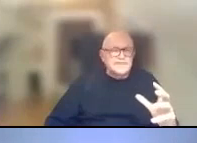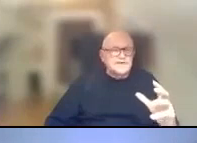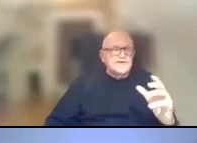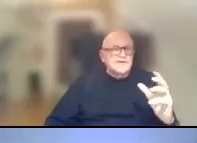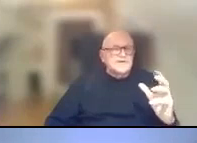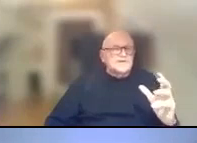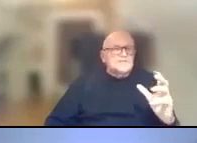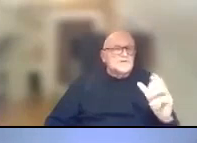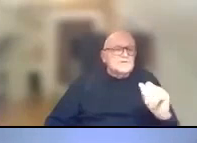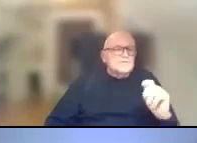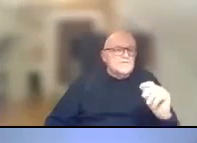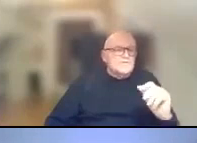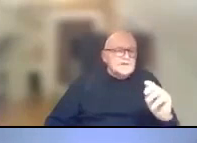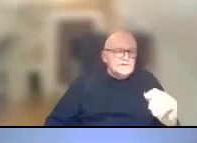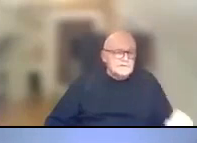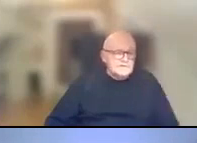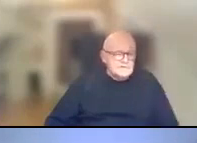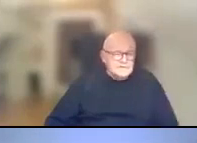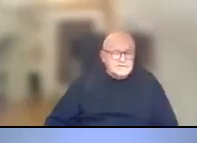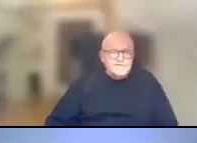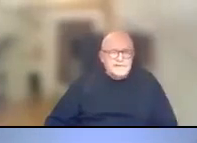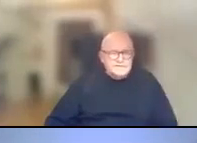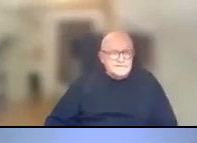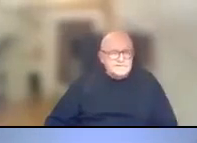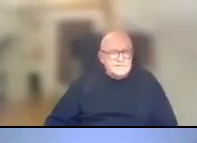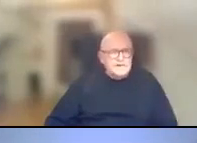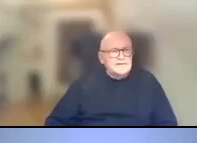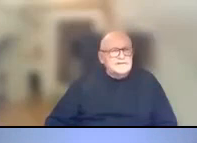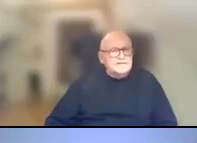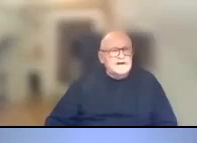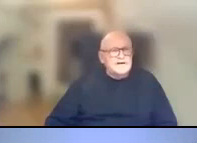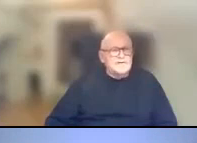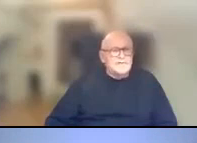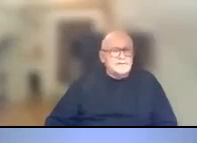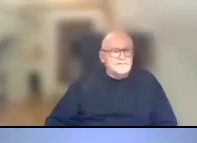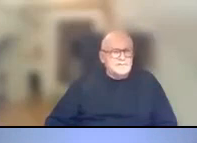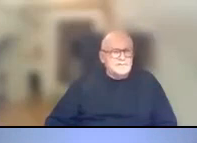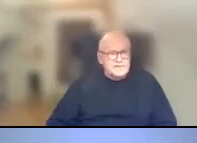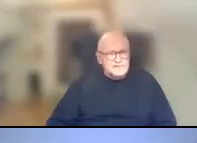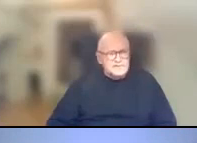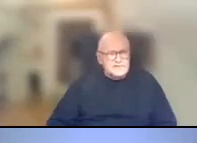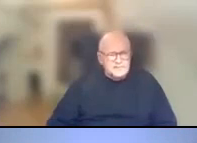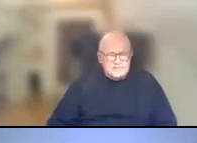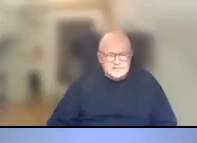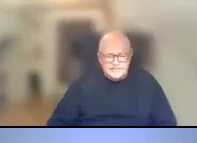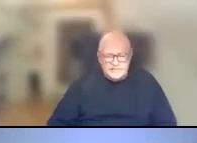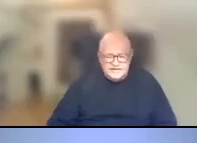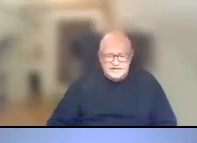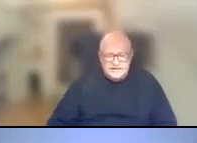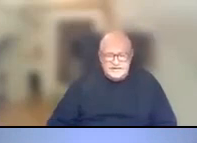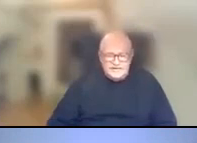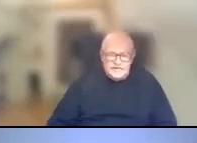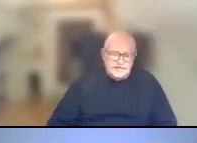Verdacht. Es wurde von Seiten des Chefarztes eine Liste angefordert von der pflegerischen